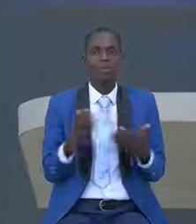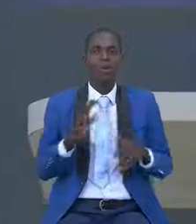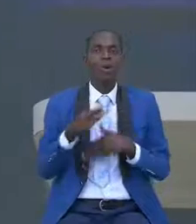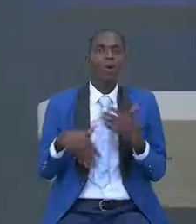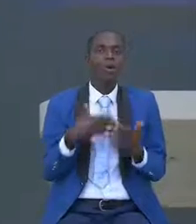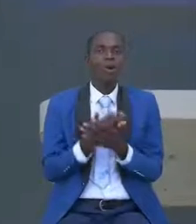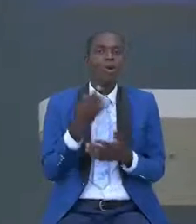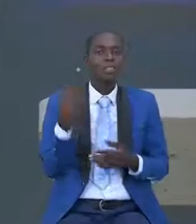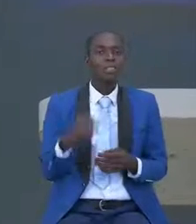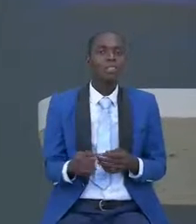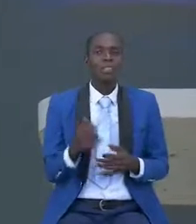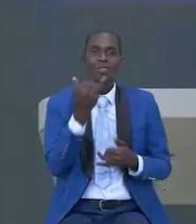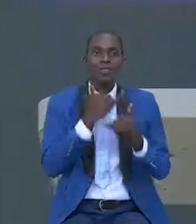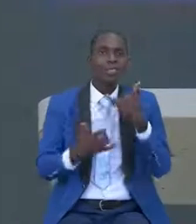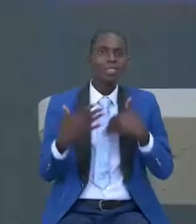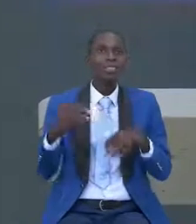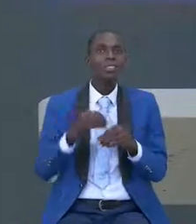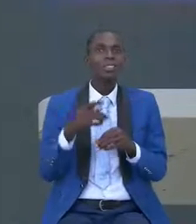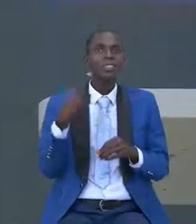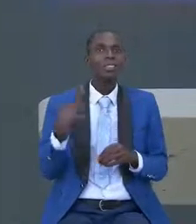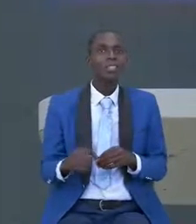Et tout,